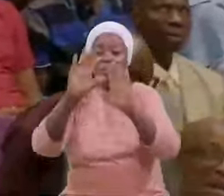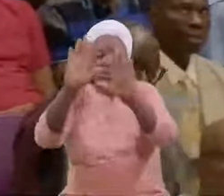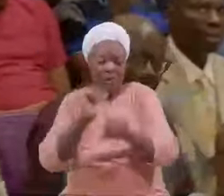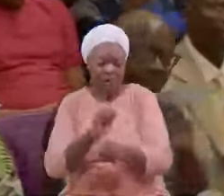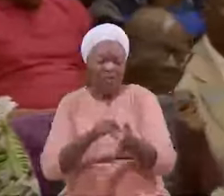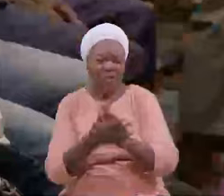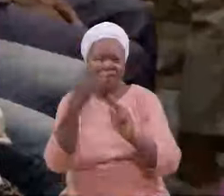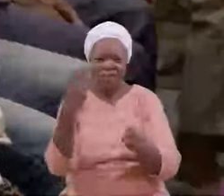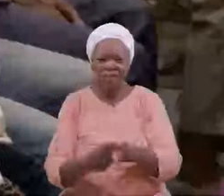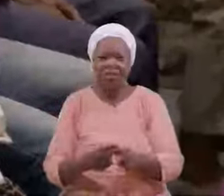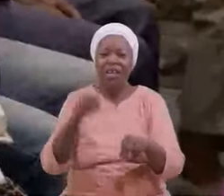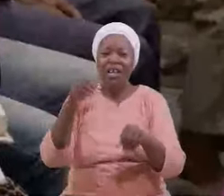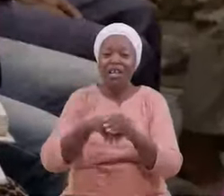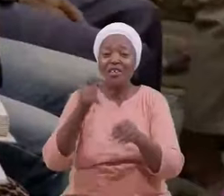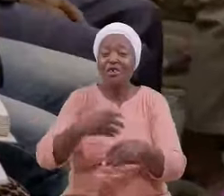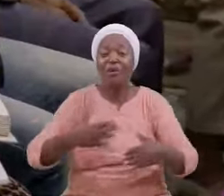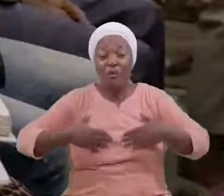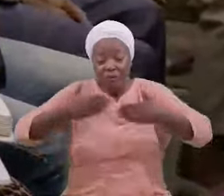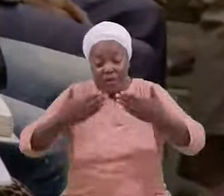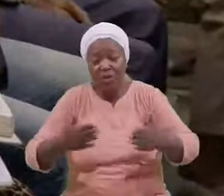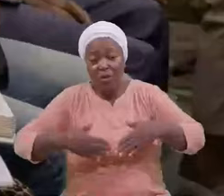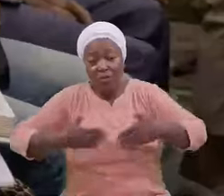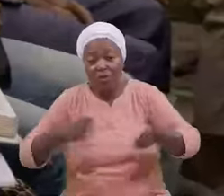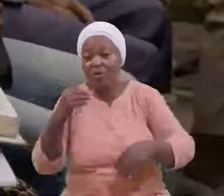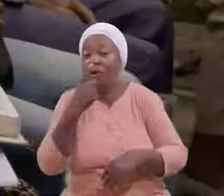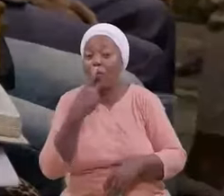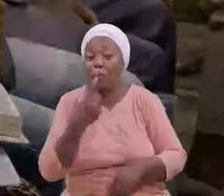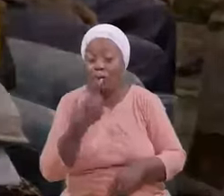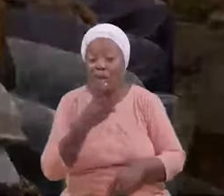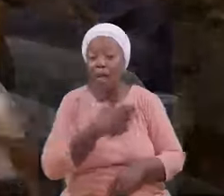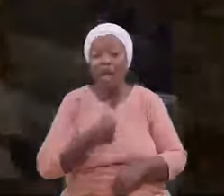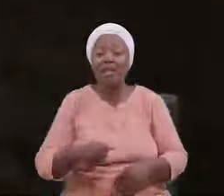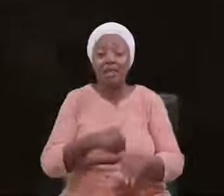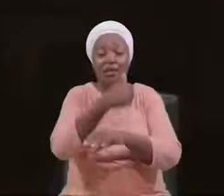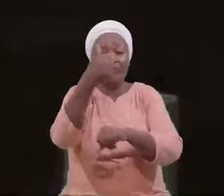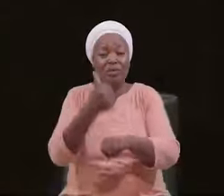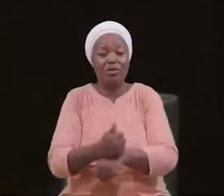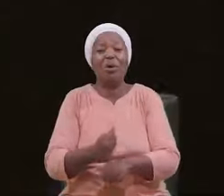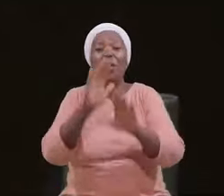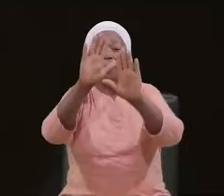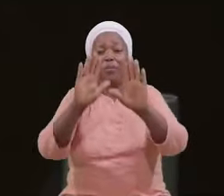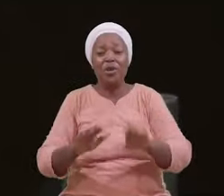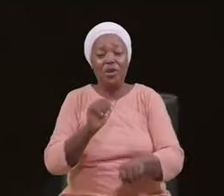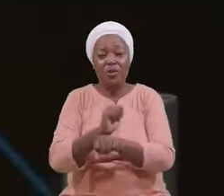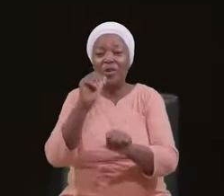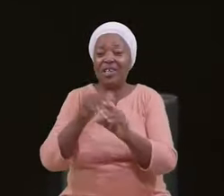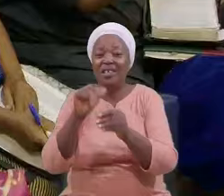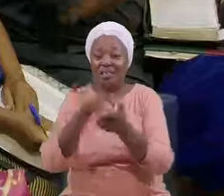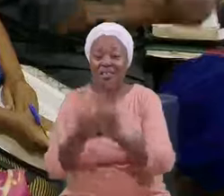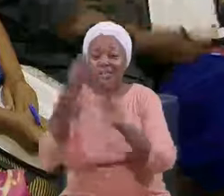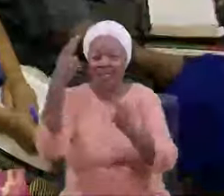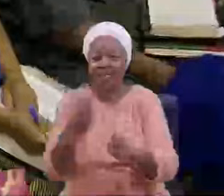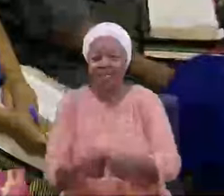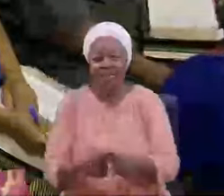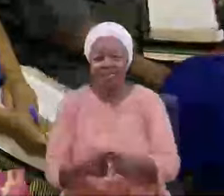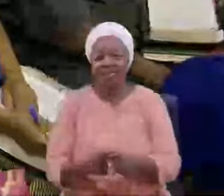pour vous. Dans la confession de votre bouche et la confirmation, des miracles pour vous au nom de